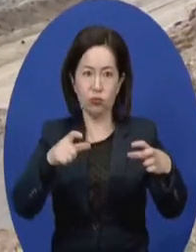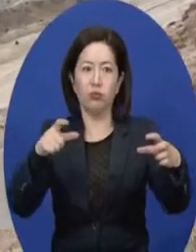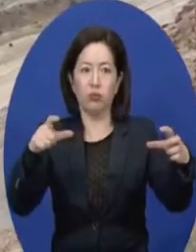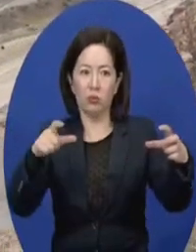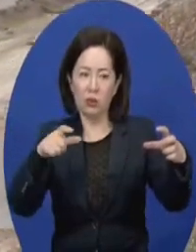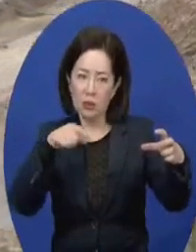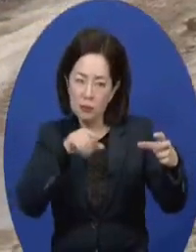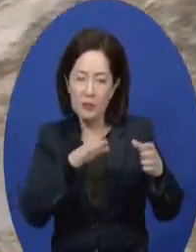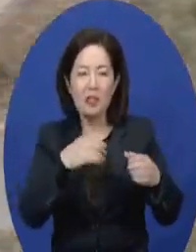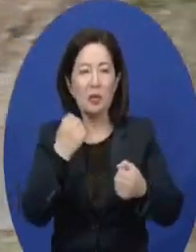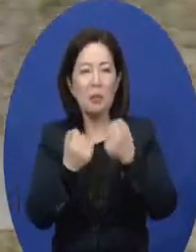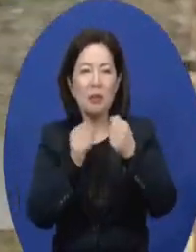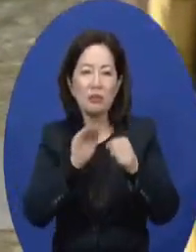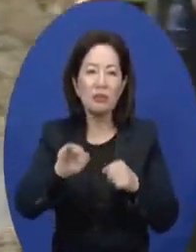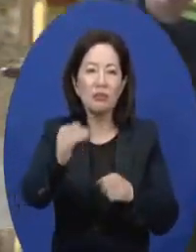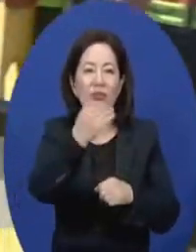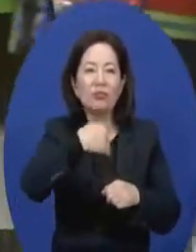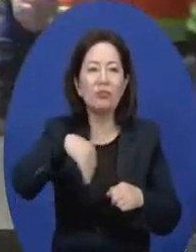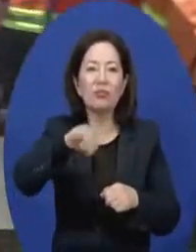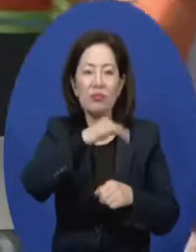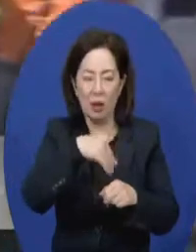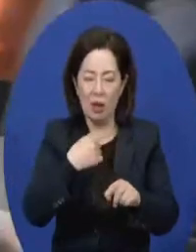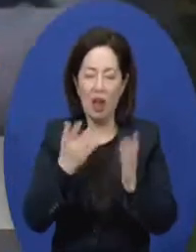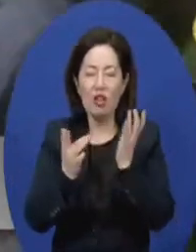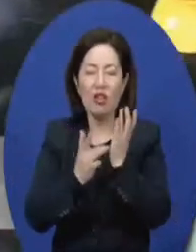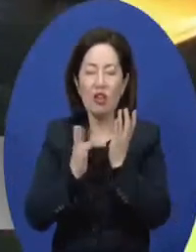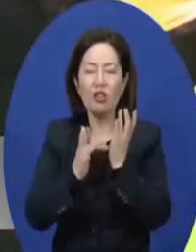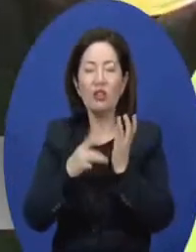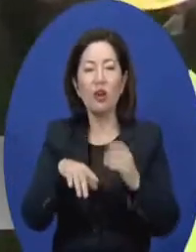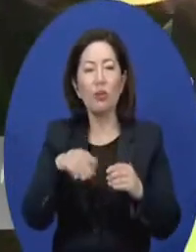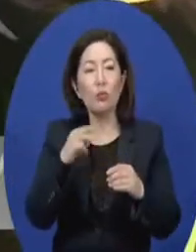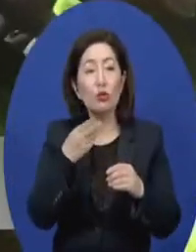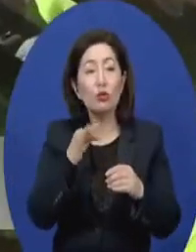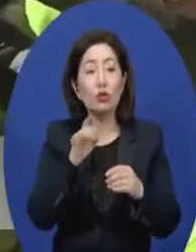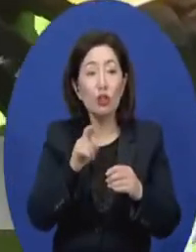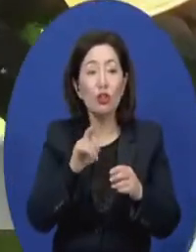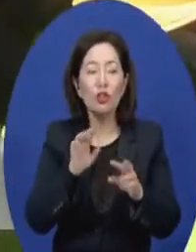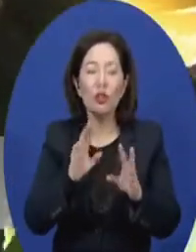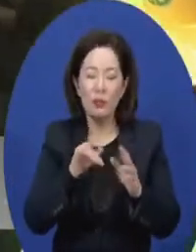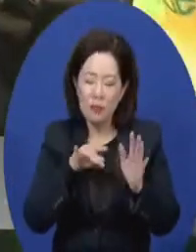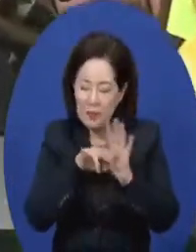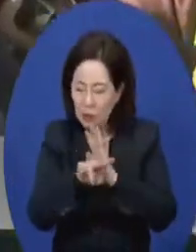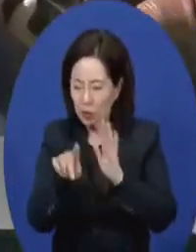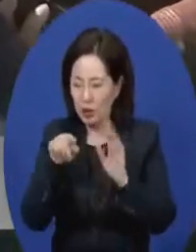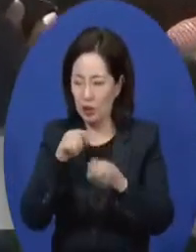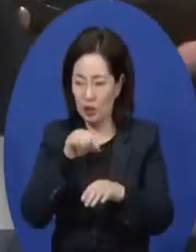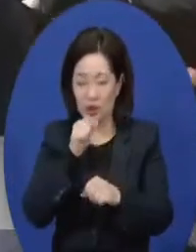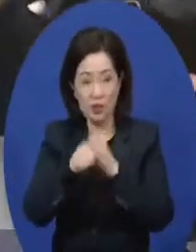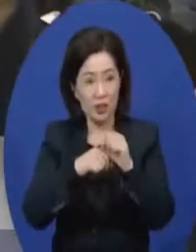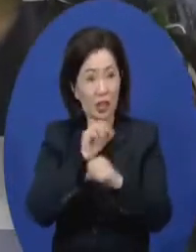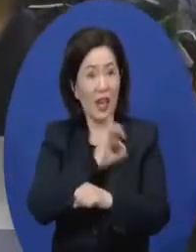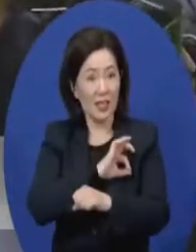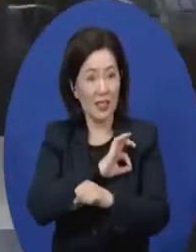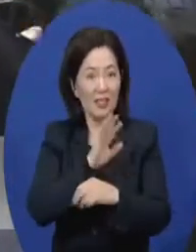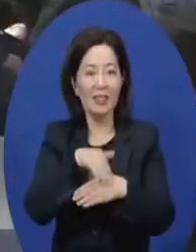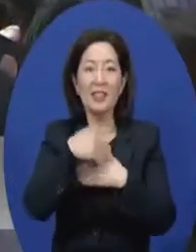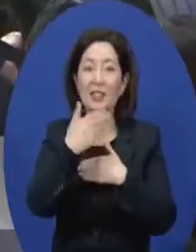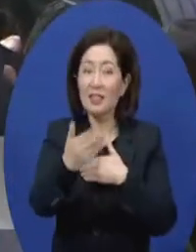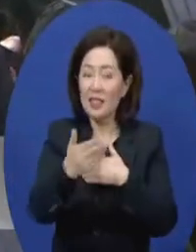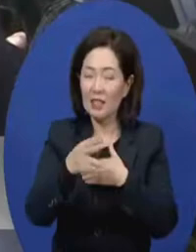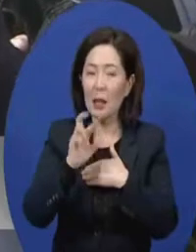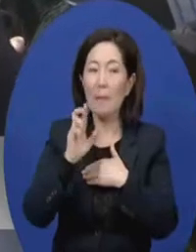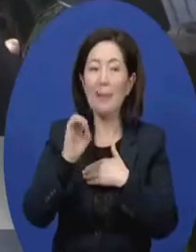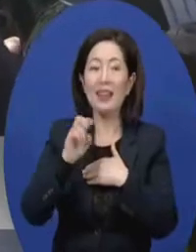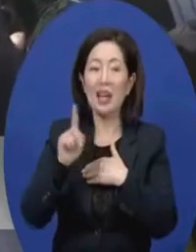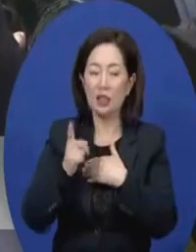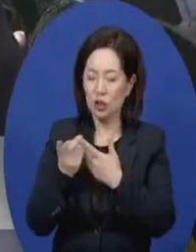мөчлөх дурсгал тээврийн технологи нэвтрүүлнэ. За тэр технологи бол энэ жил ашиглалтанд орулна. Тэгээд цаашдаа бол